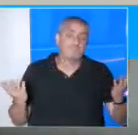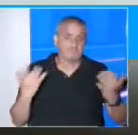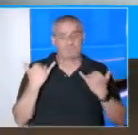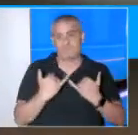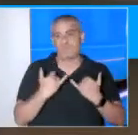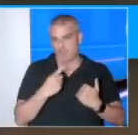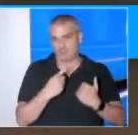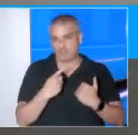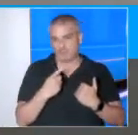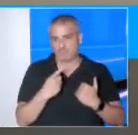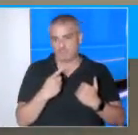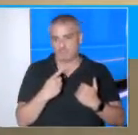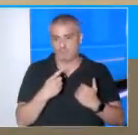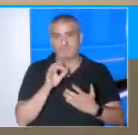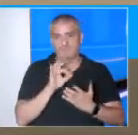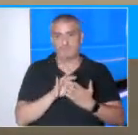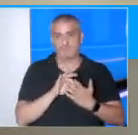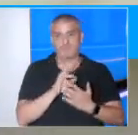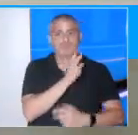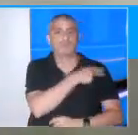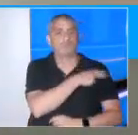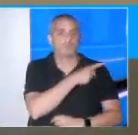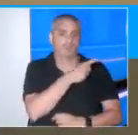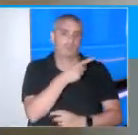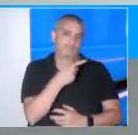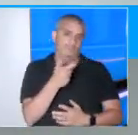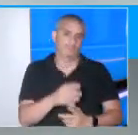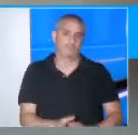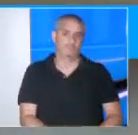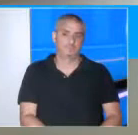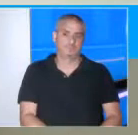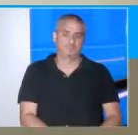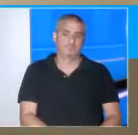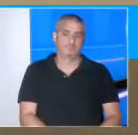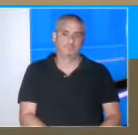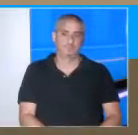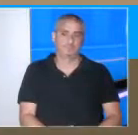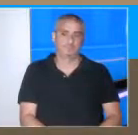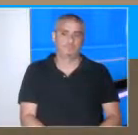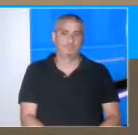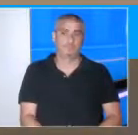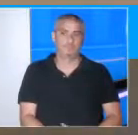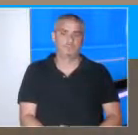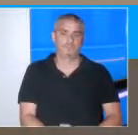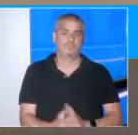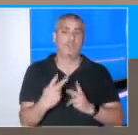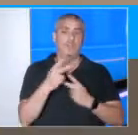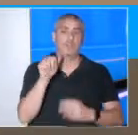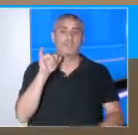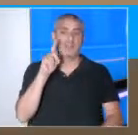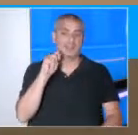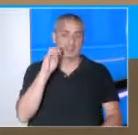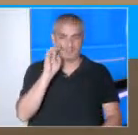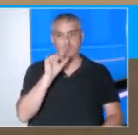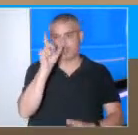כרגע נקודה שהמשטרה מקדישה לתשומת לב יתרה. כן, אנחנו יודעים שבבית חולים איתנים גם